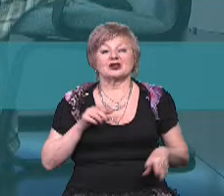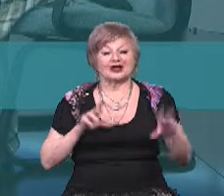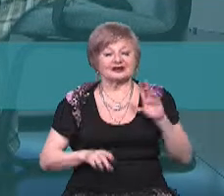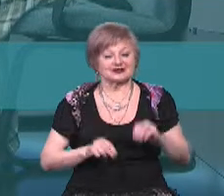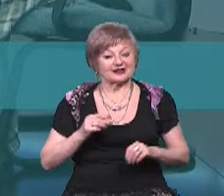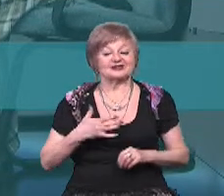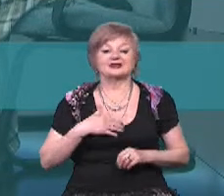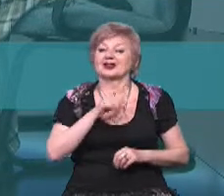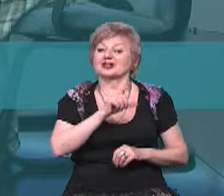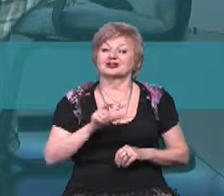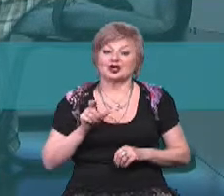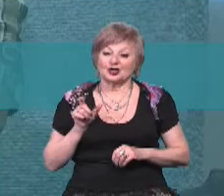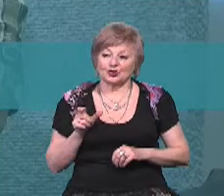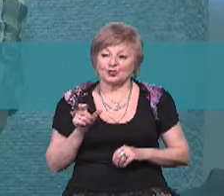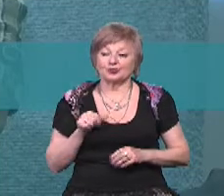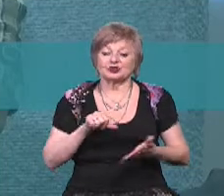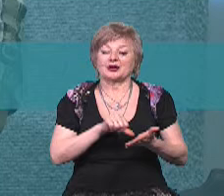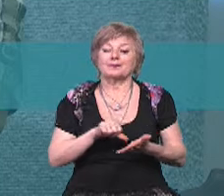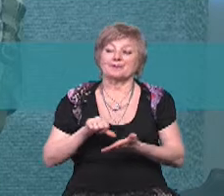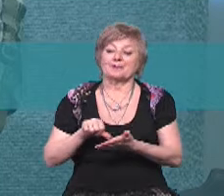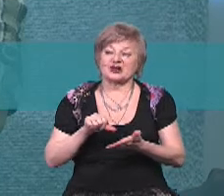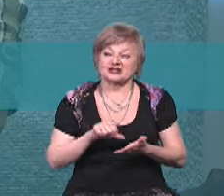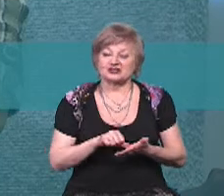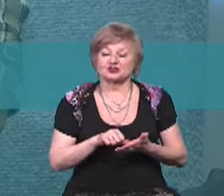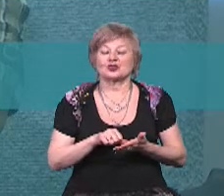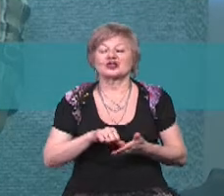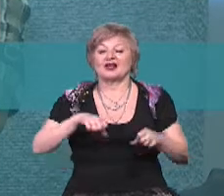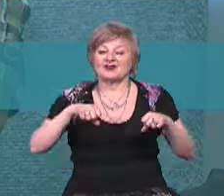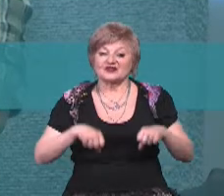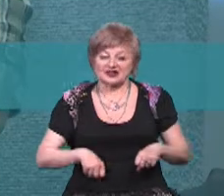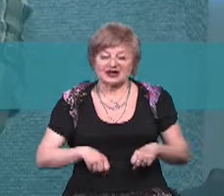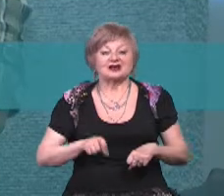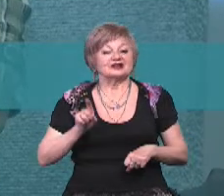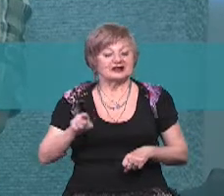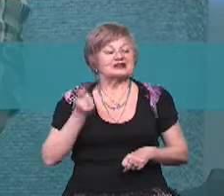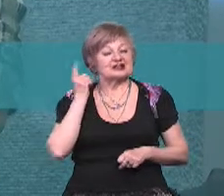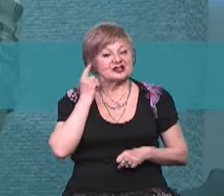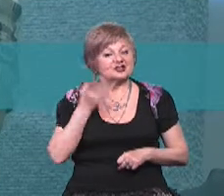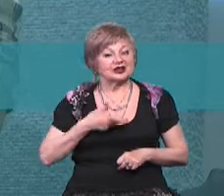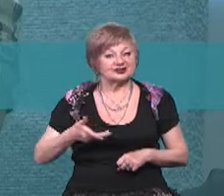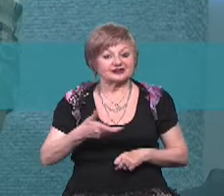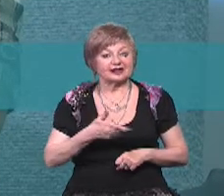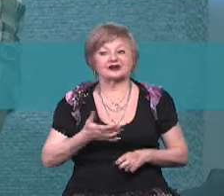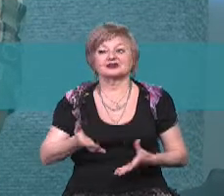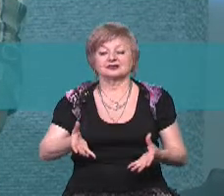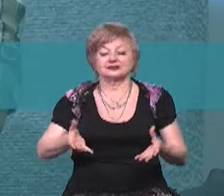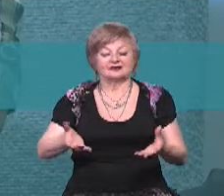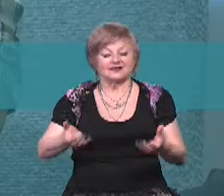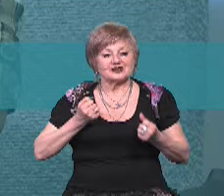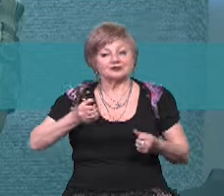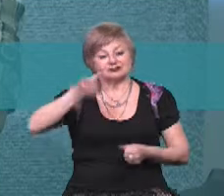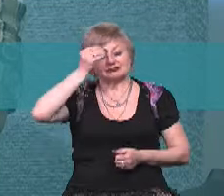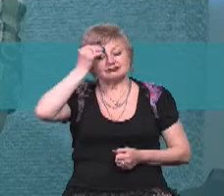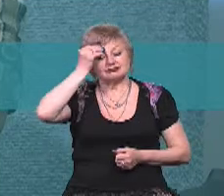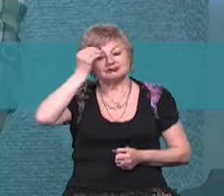серед наших телеглядачів присутні і представники влади, вони нас чують і вони візьмуть цей досвід на